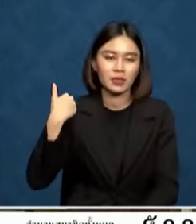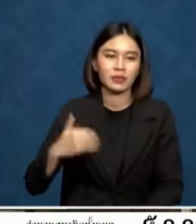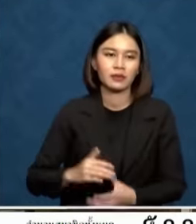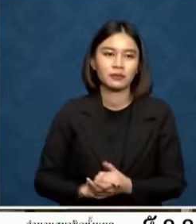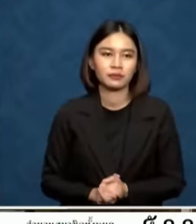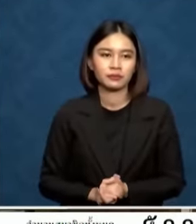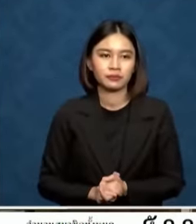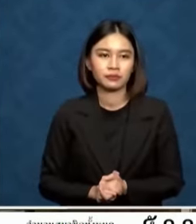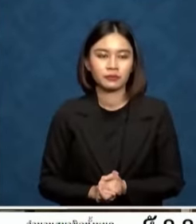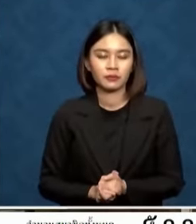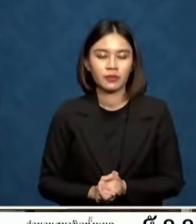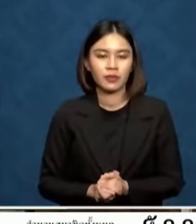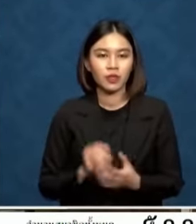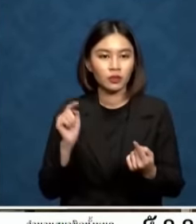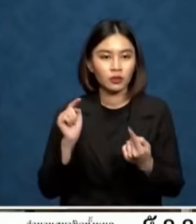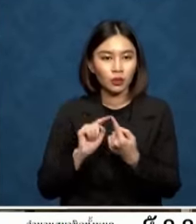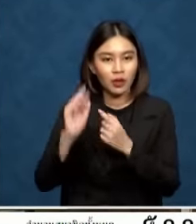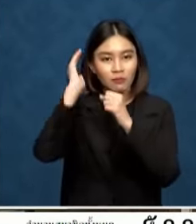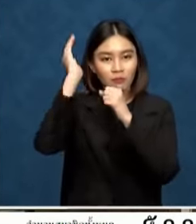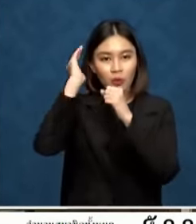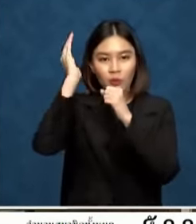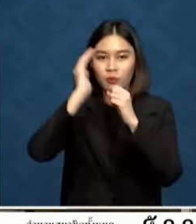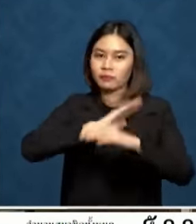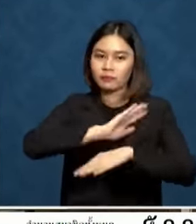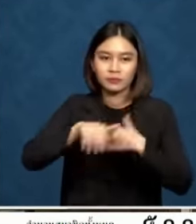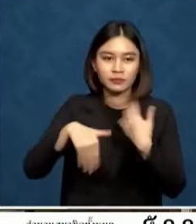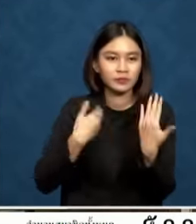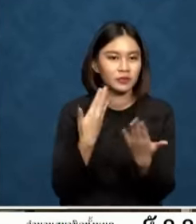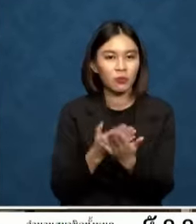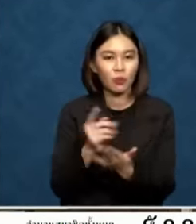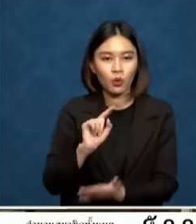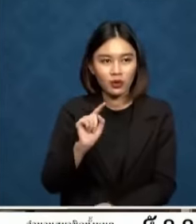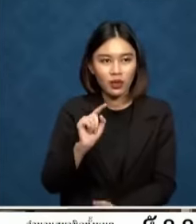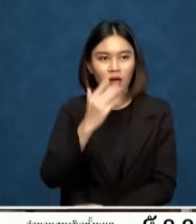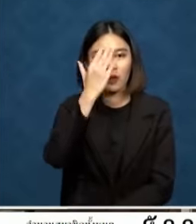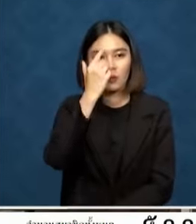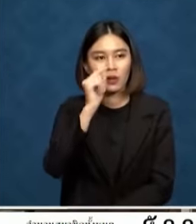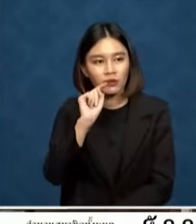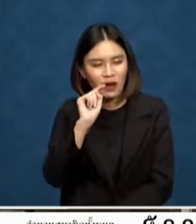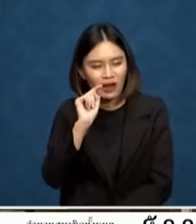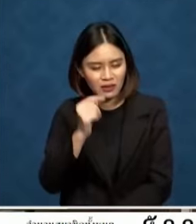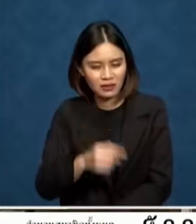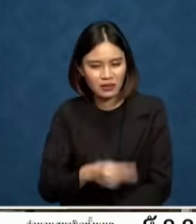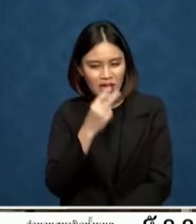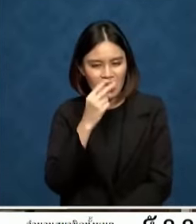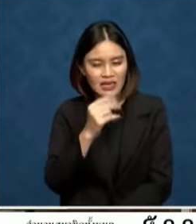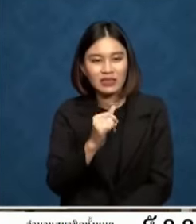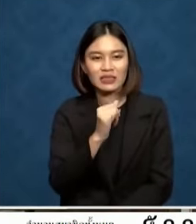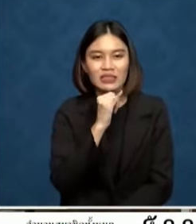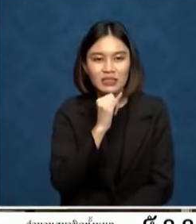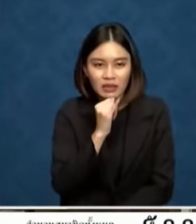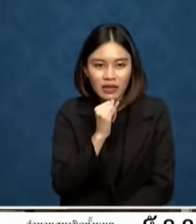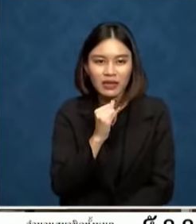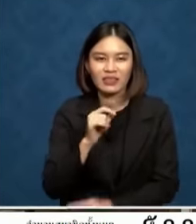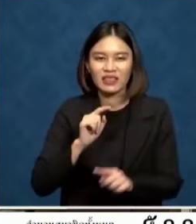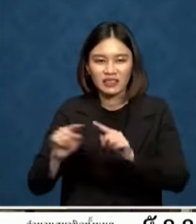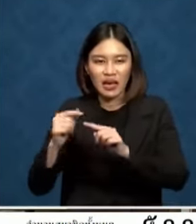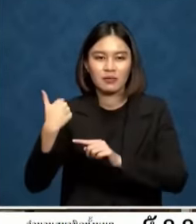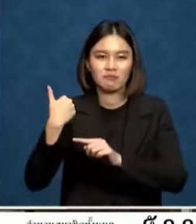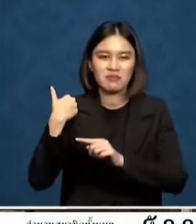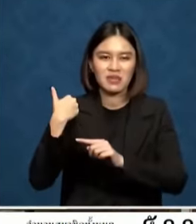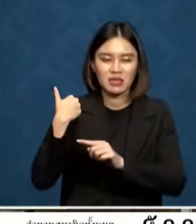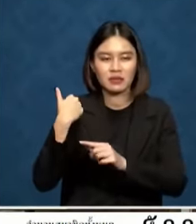เช้าที่นำเสนอมาทั้งหมดเพราะกลับพบความขี้เหร่ซุกซ่อนอยู่มากมาย